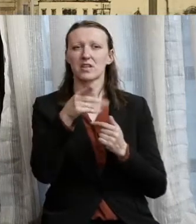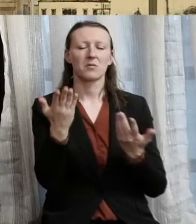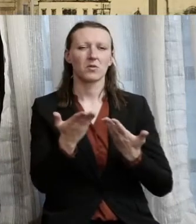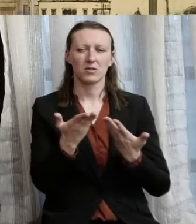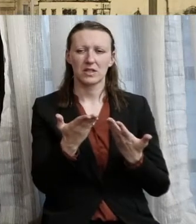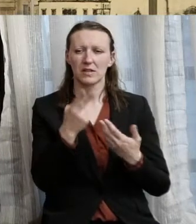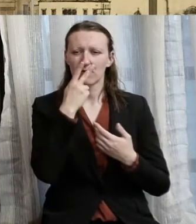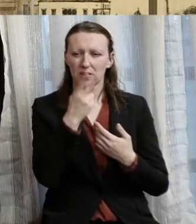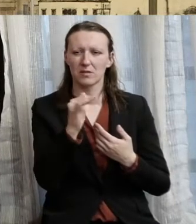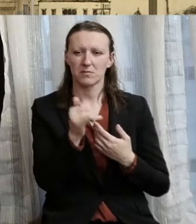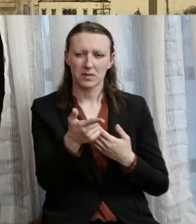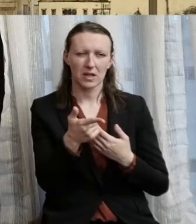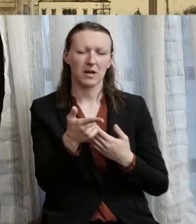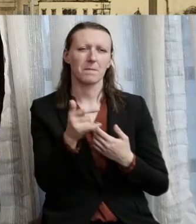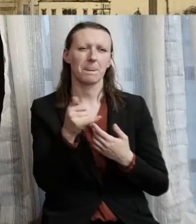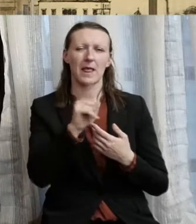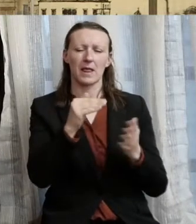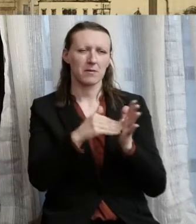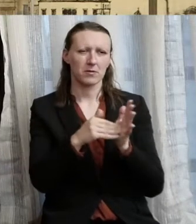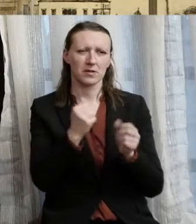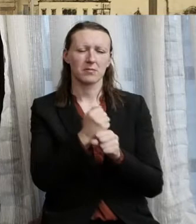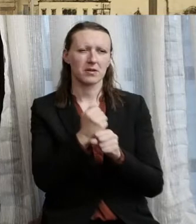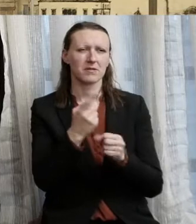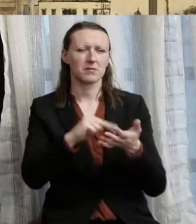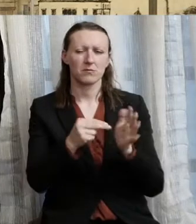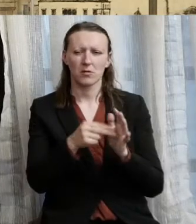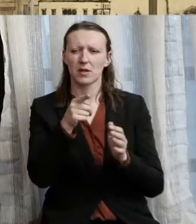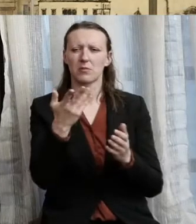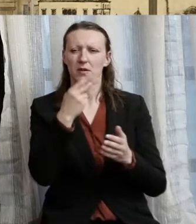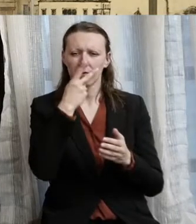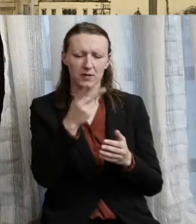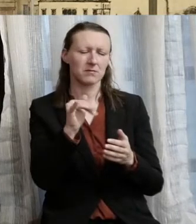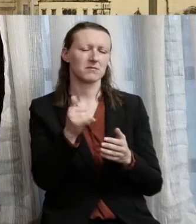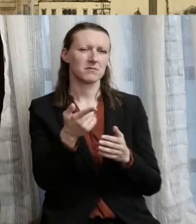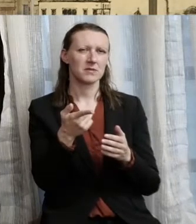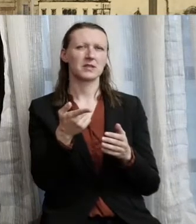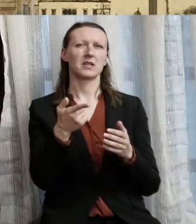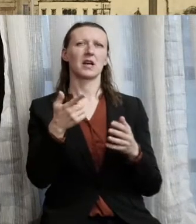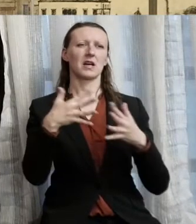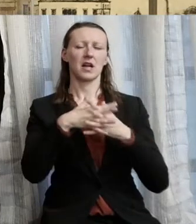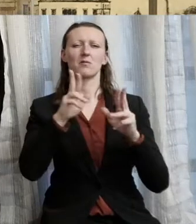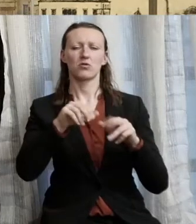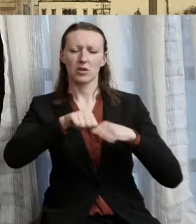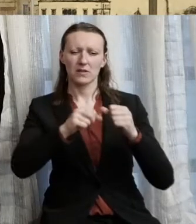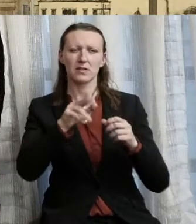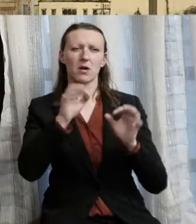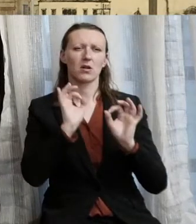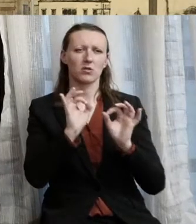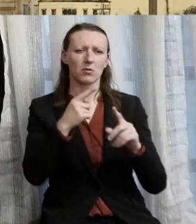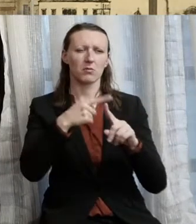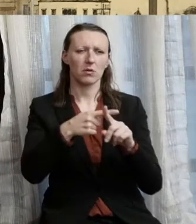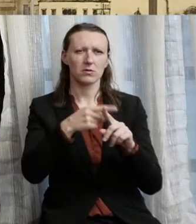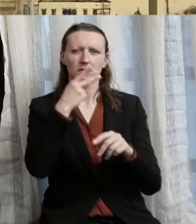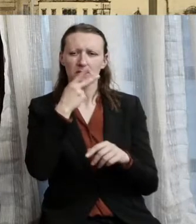gdje vidim da je nepotrebno stvarati tenzije, tamo gdje vidim da se grad može razvijati, da ima dobru i